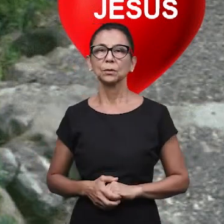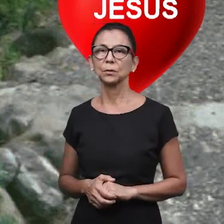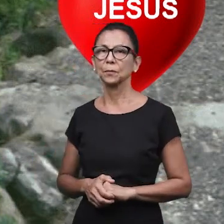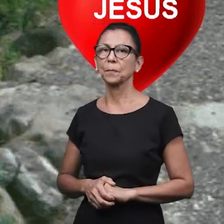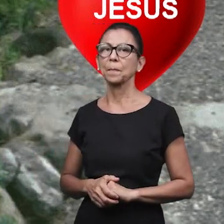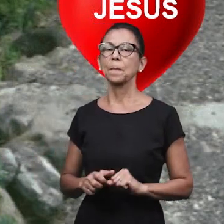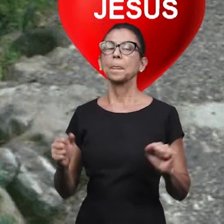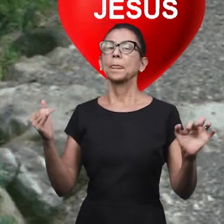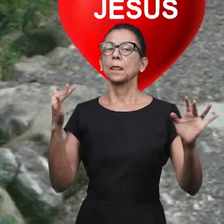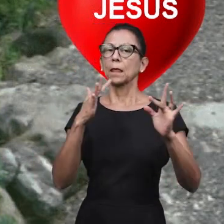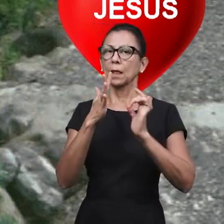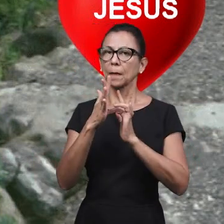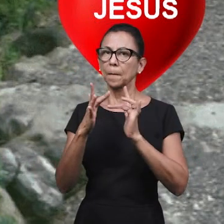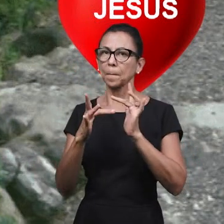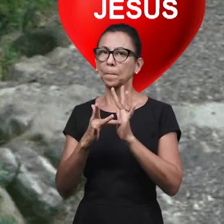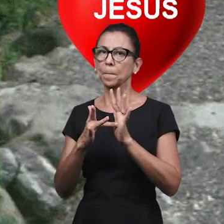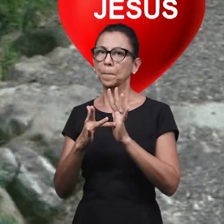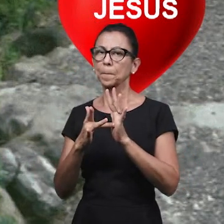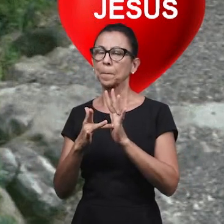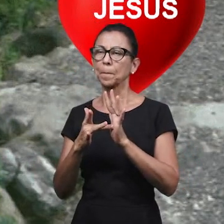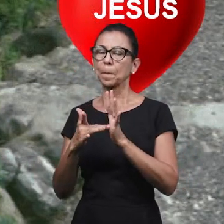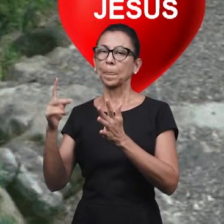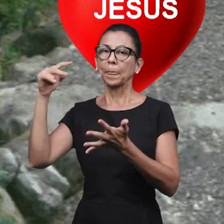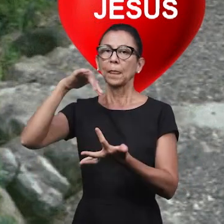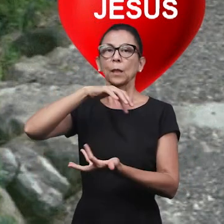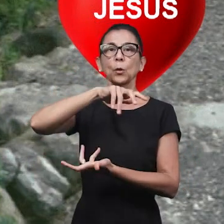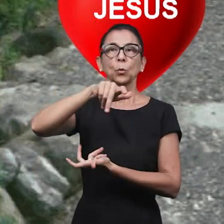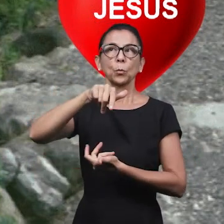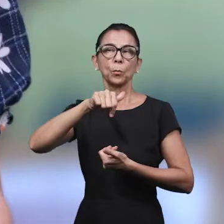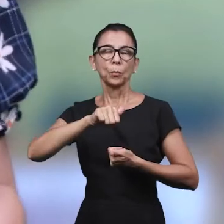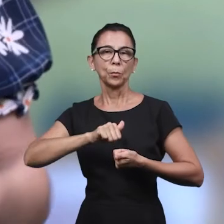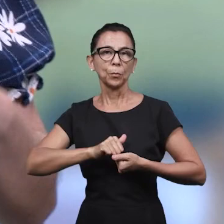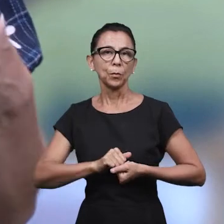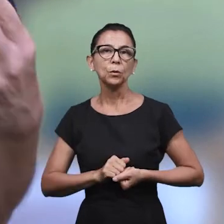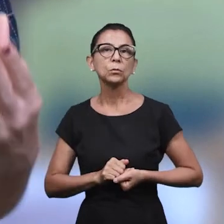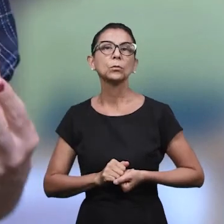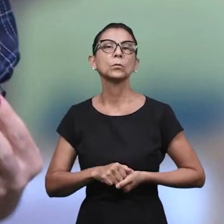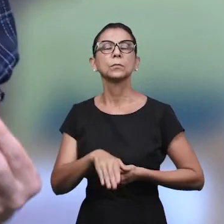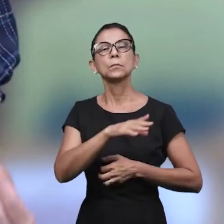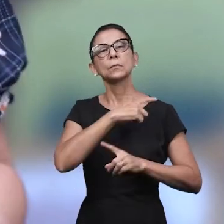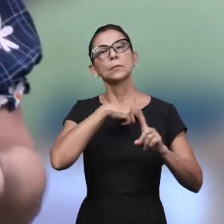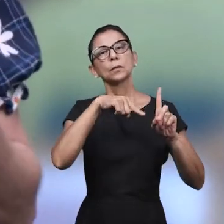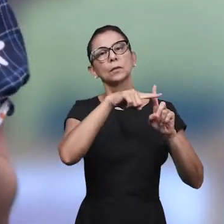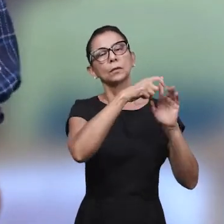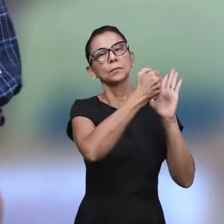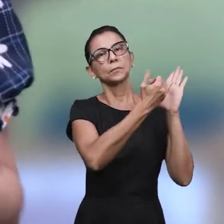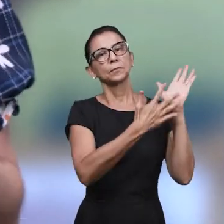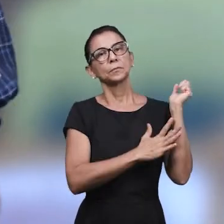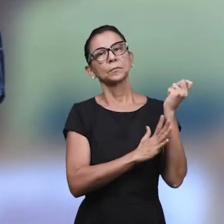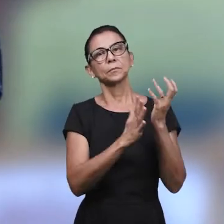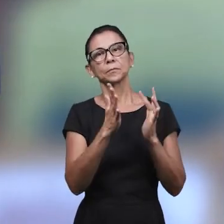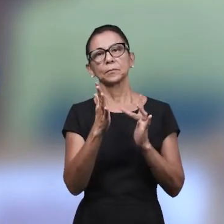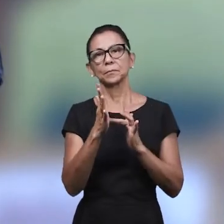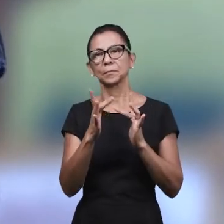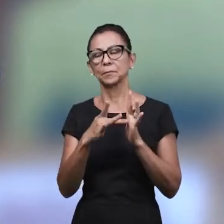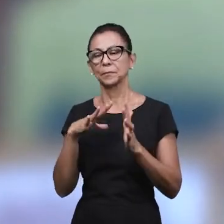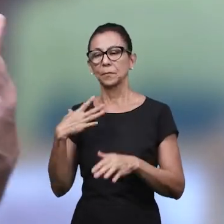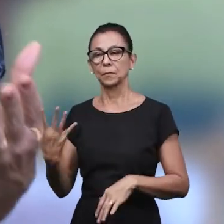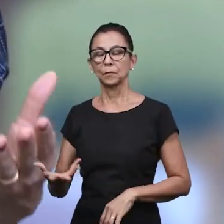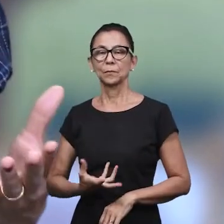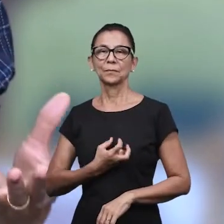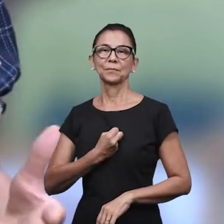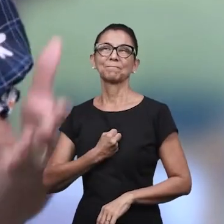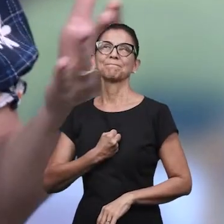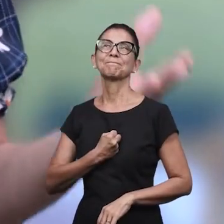Dieu, celui qui a été envoyé, qui est venu au monde, il est mort à la croix, a versé son sang pour notre